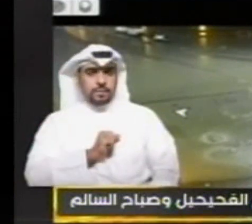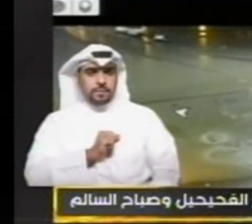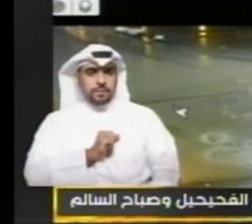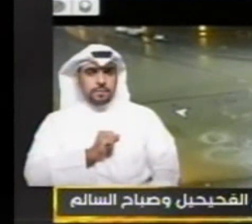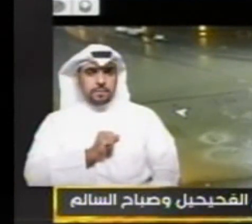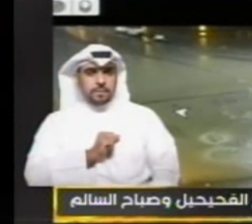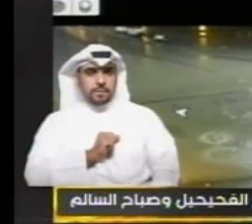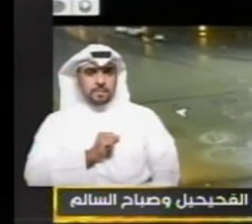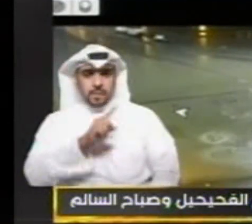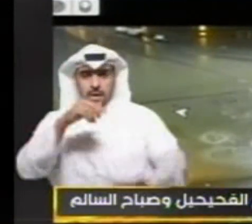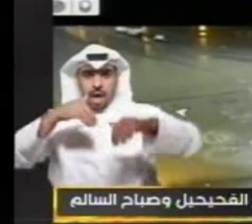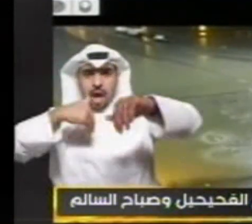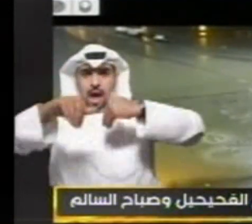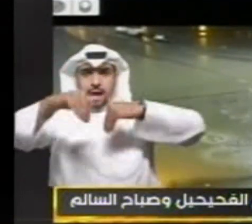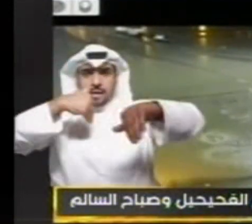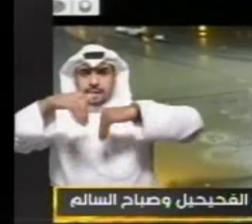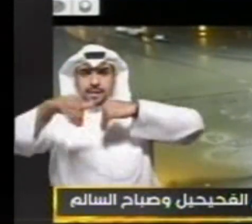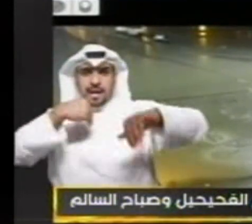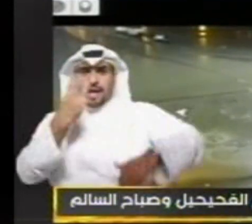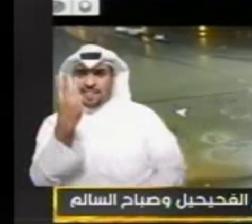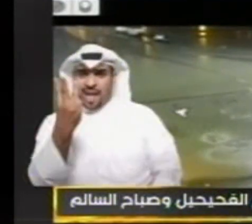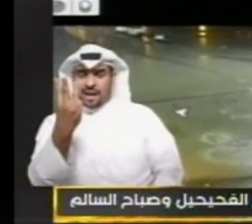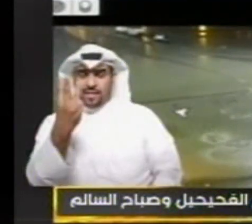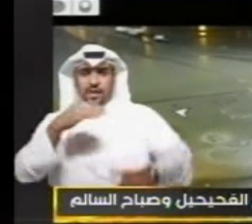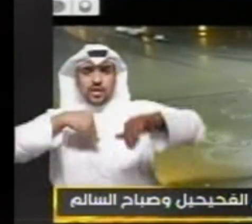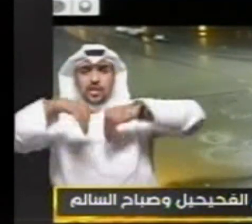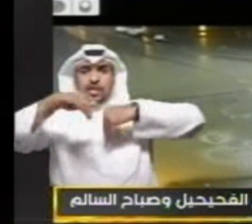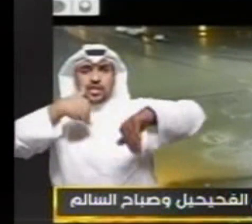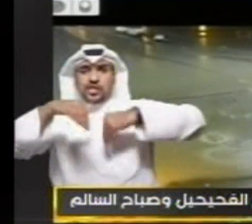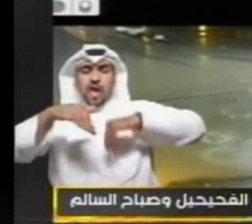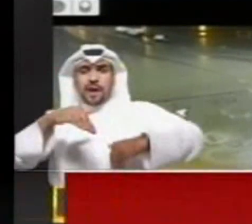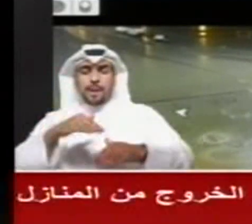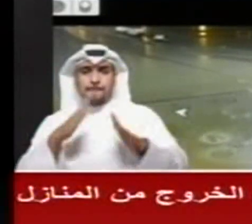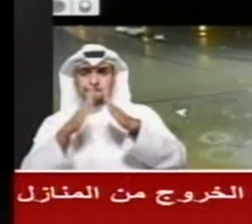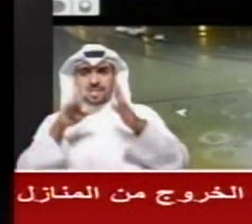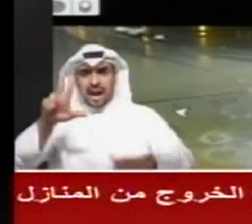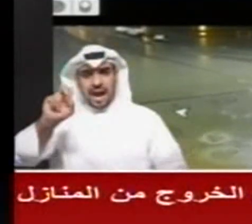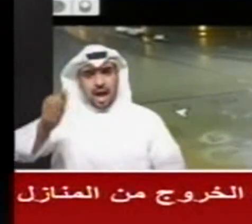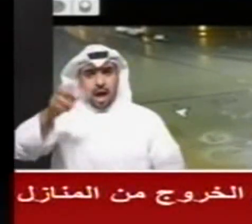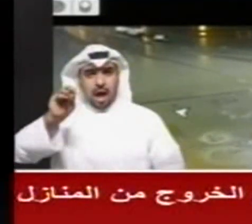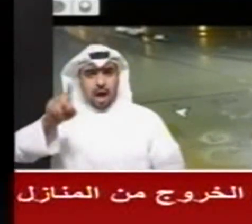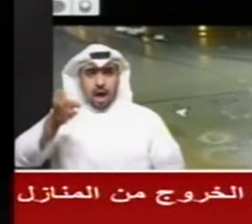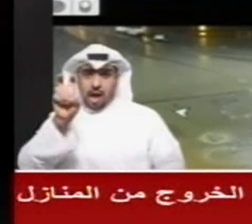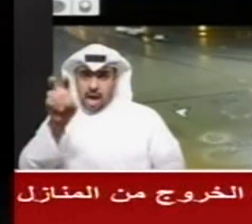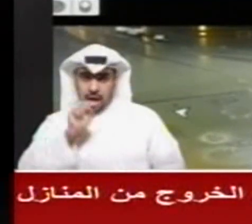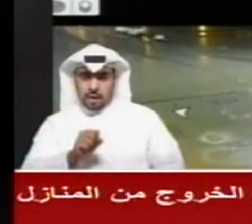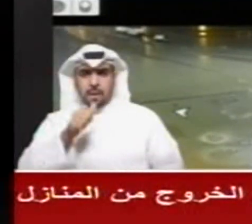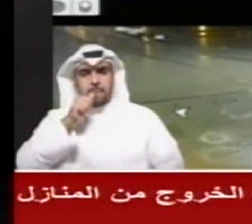طبعا عندنا الطريق الثالث مع القاهرة، الدائري الثالث مع تقاطع مع شارع القاهرة الآن ممتلئ